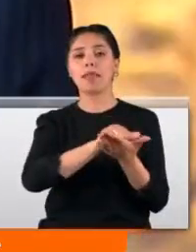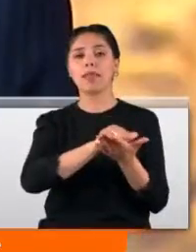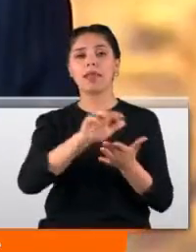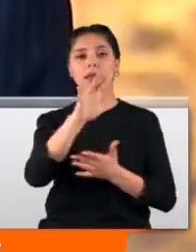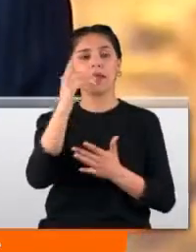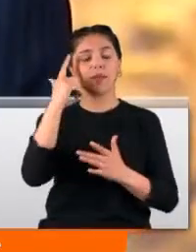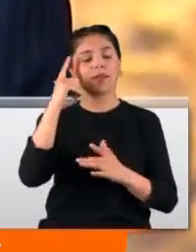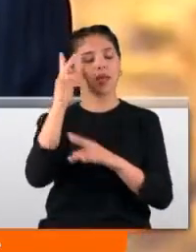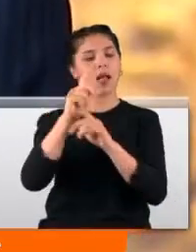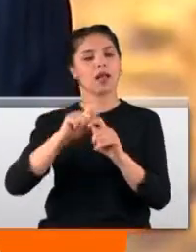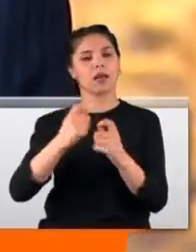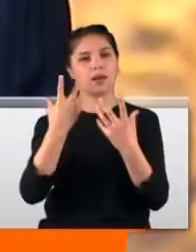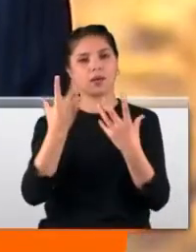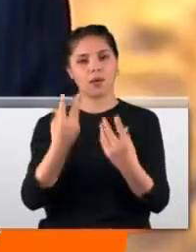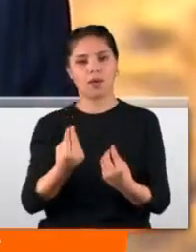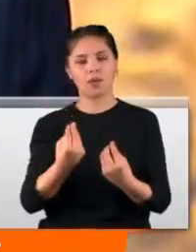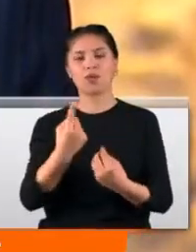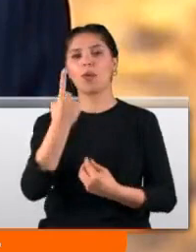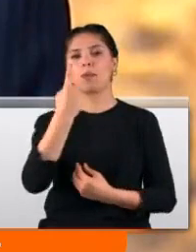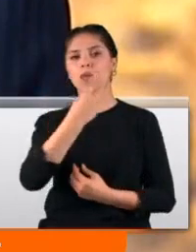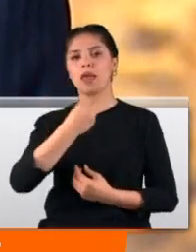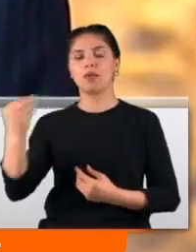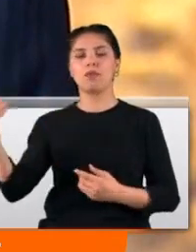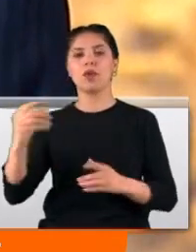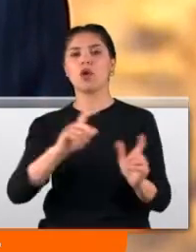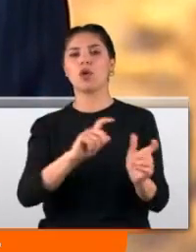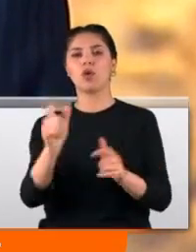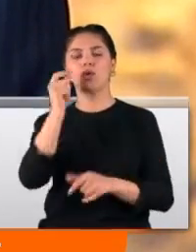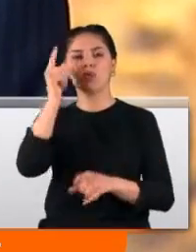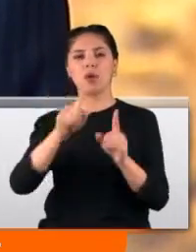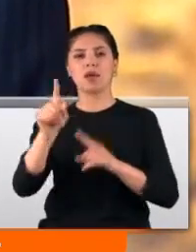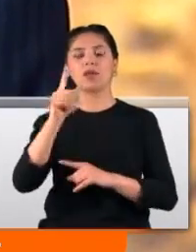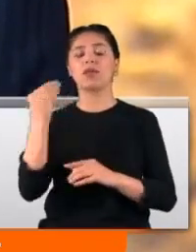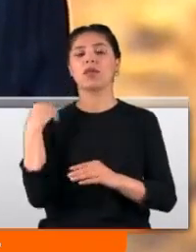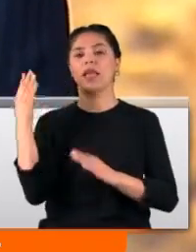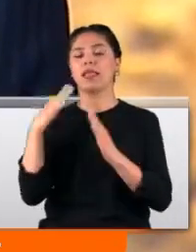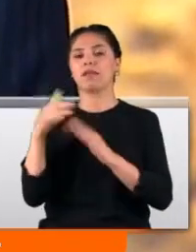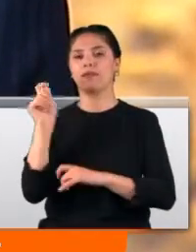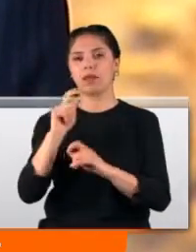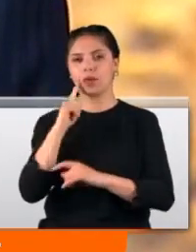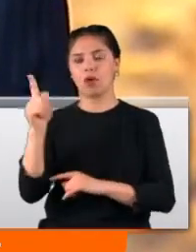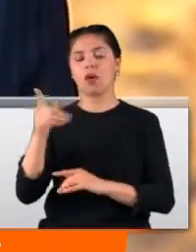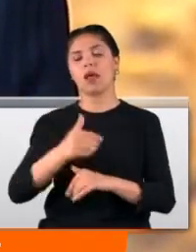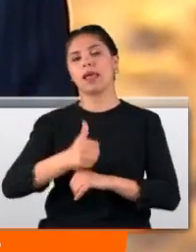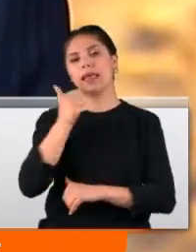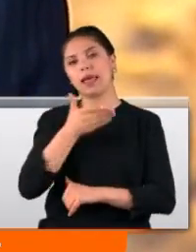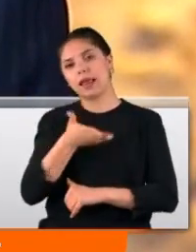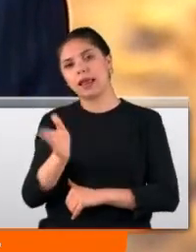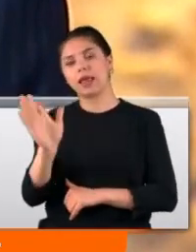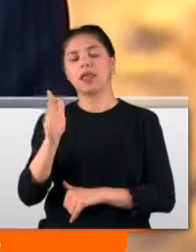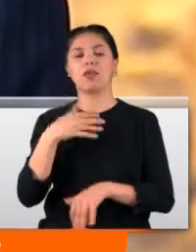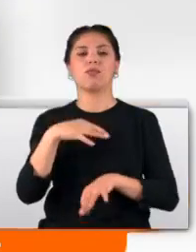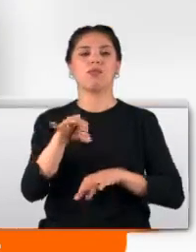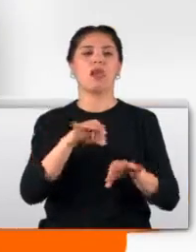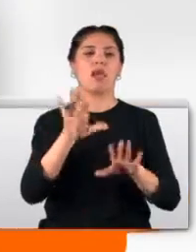Hedefte 1 milyon mültecinin daha yapılacak yeni konutlarla oralara döneceğine yönelik